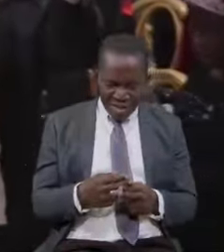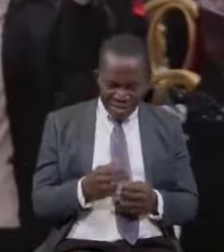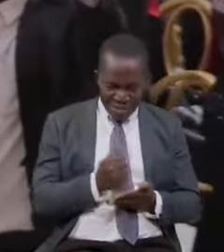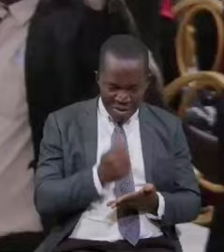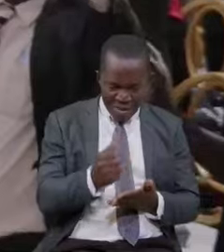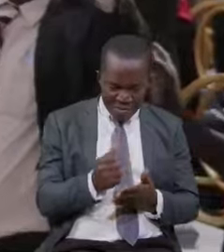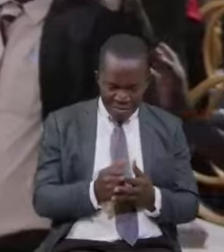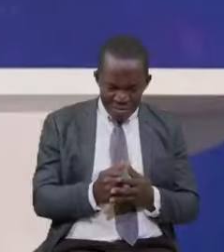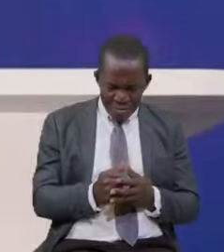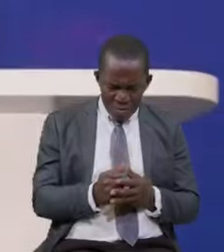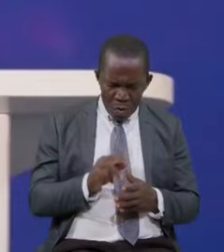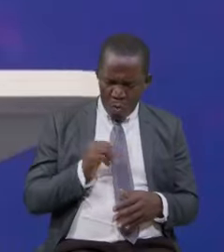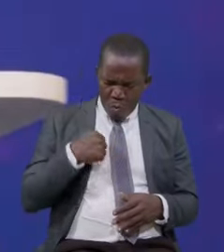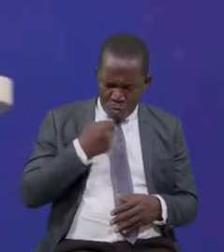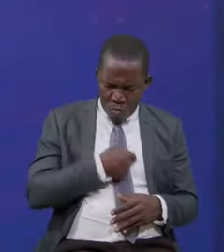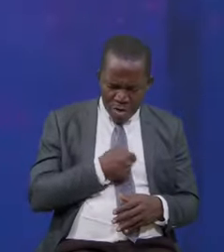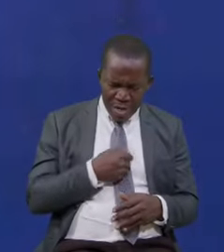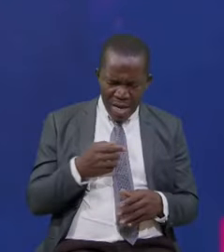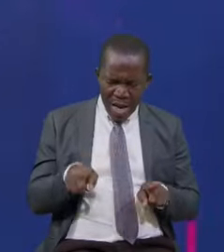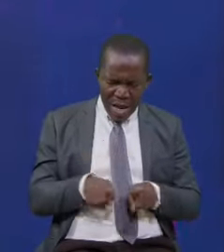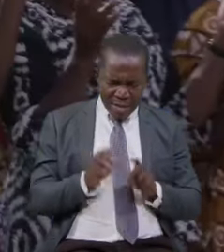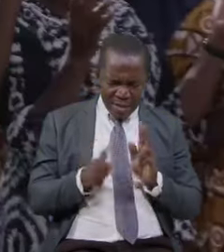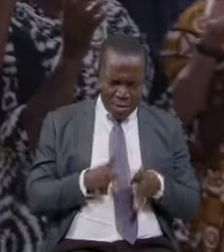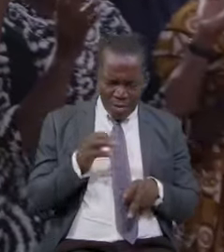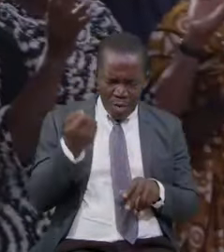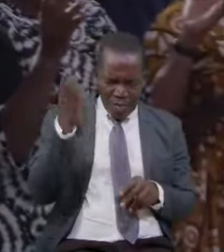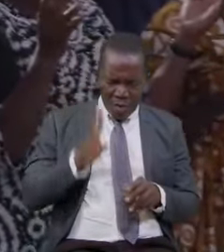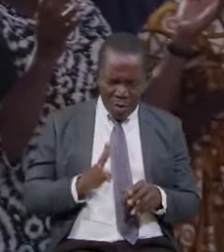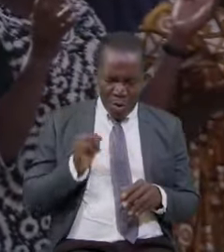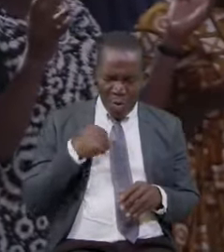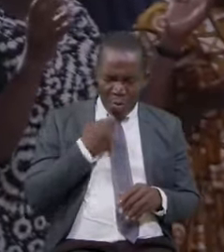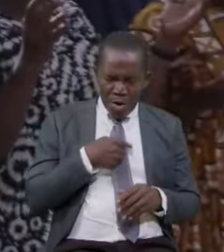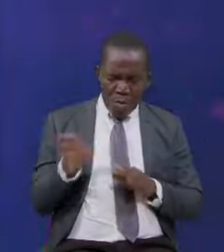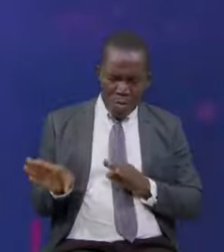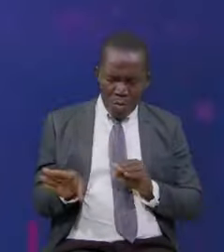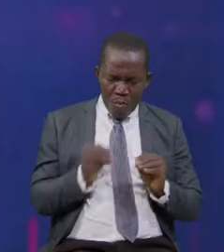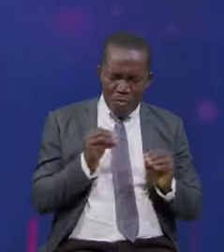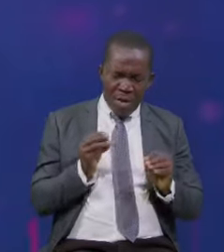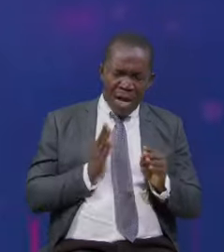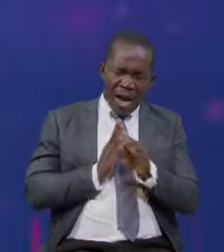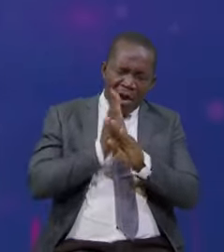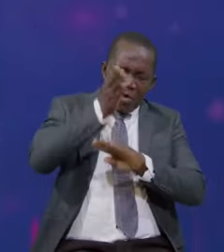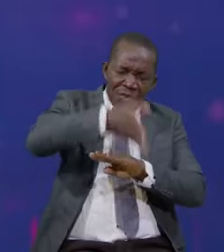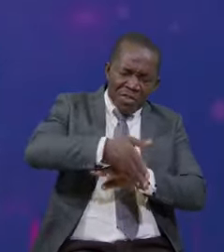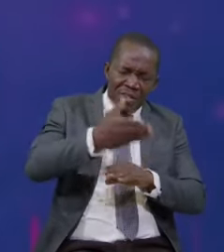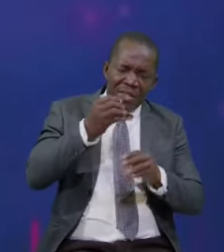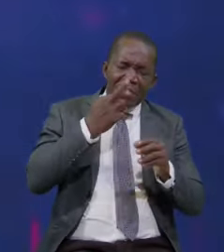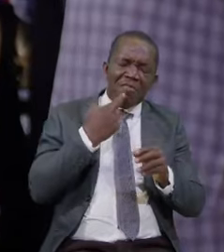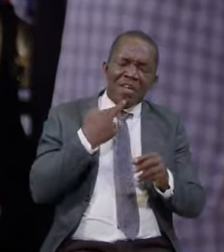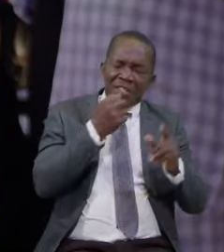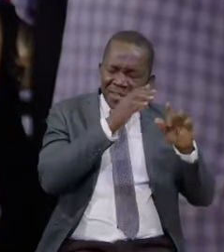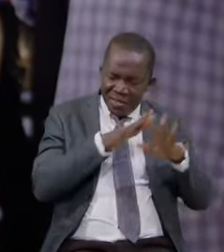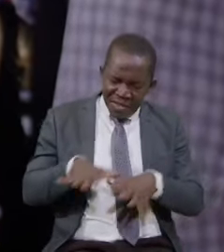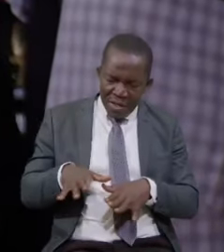Jésus nous sommes le peuple de Dieu nous allons traverser la Mer Rouge personne ici ne sera